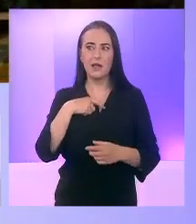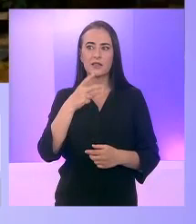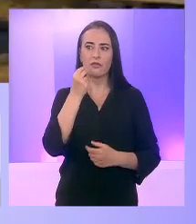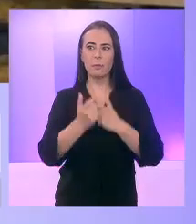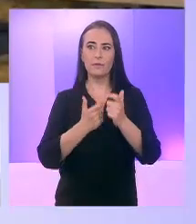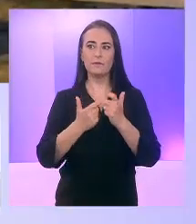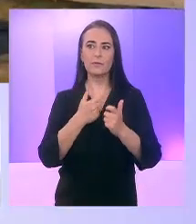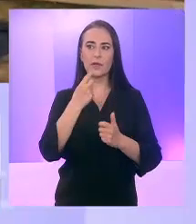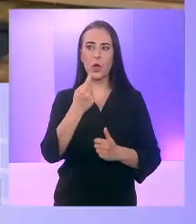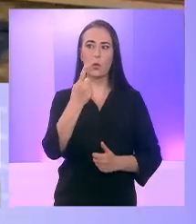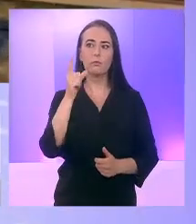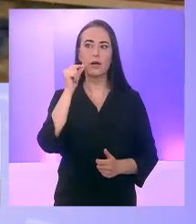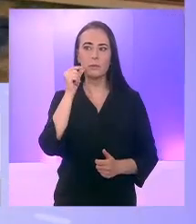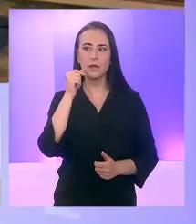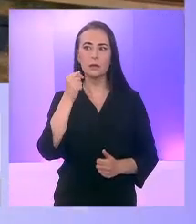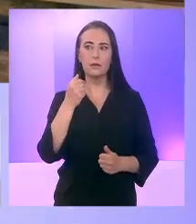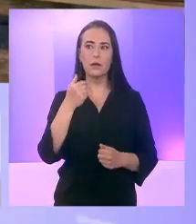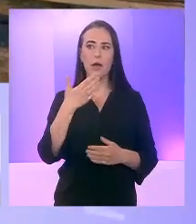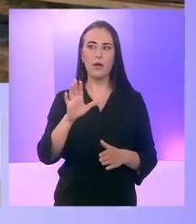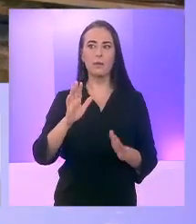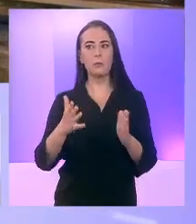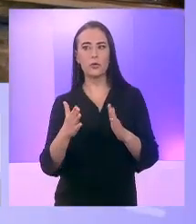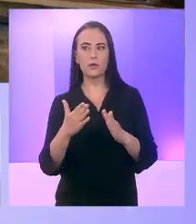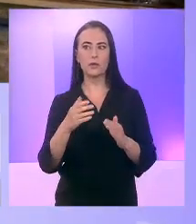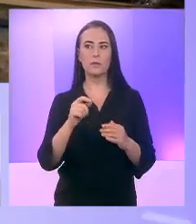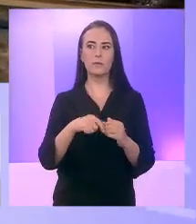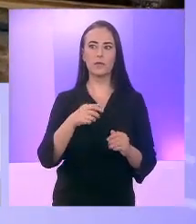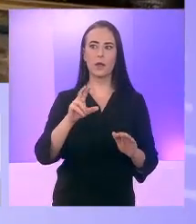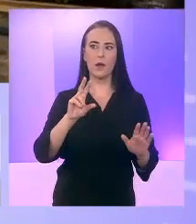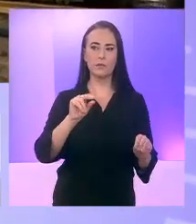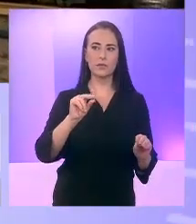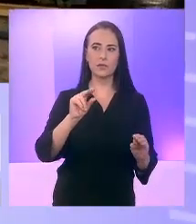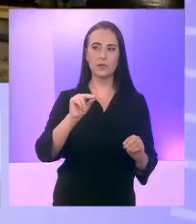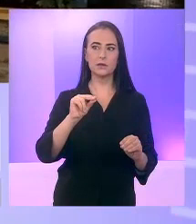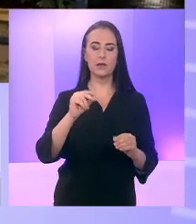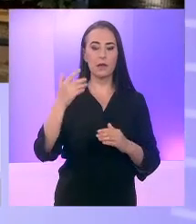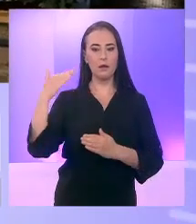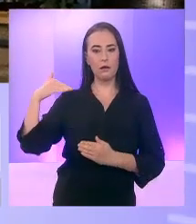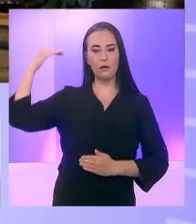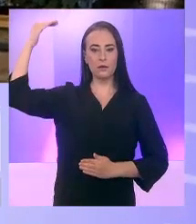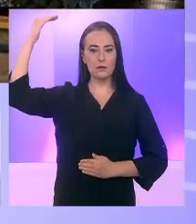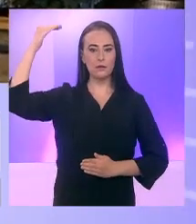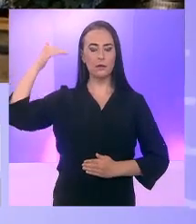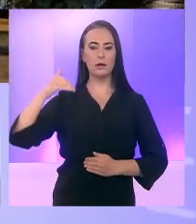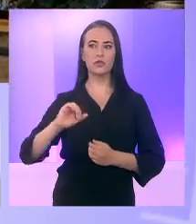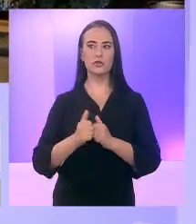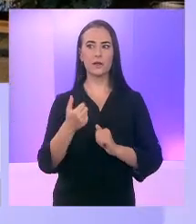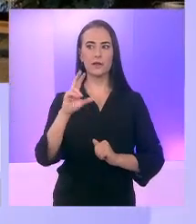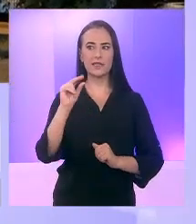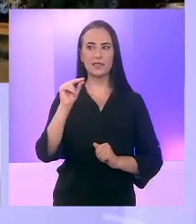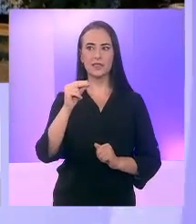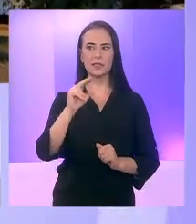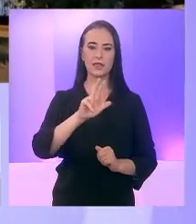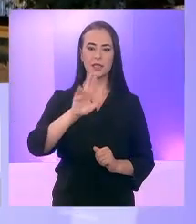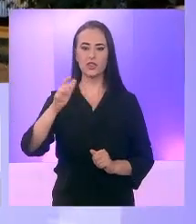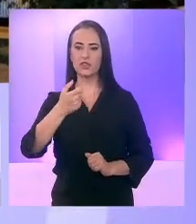vorba despre un bărbat brunet, aproximativ 1,80 m înălțime, vârstă aproximativă